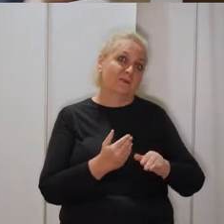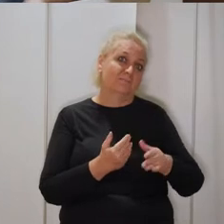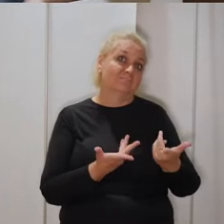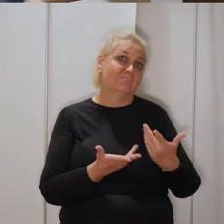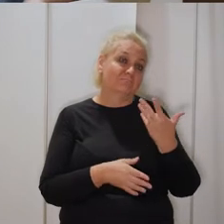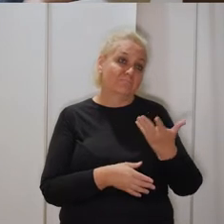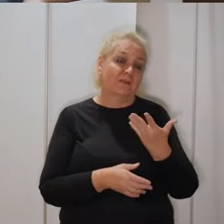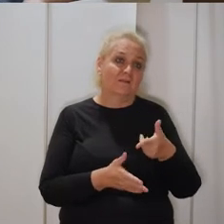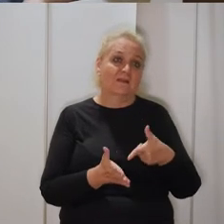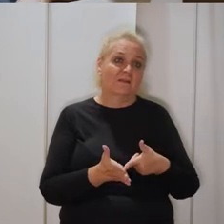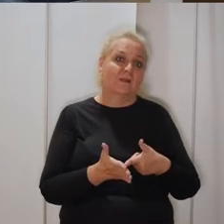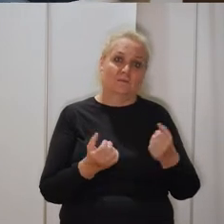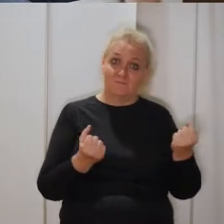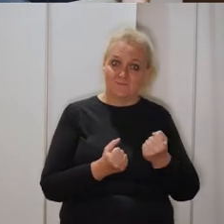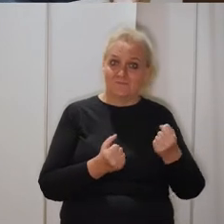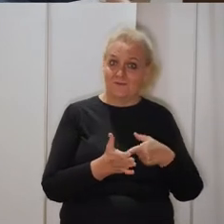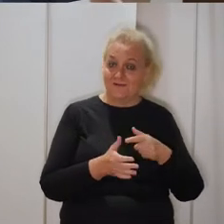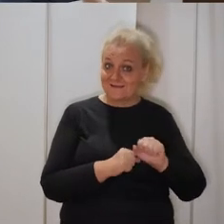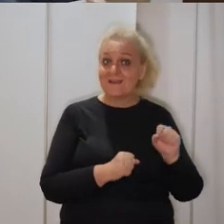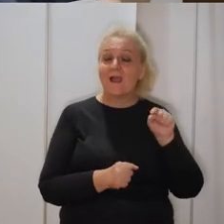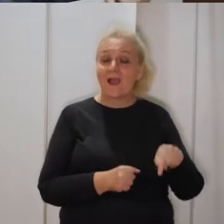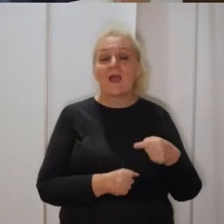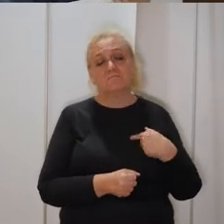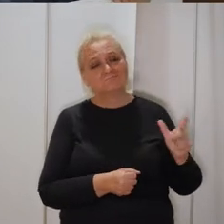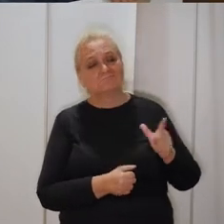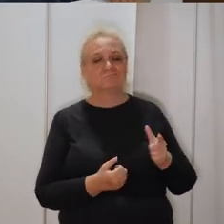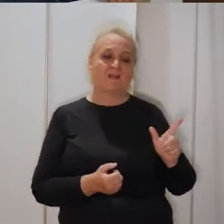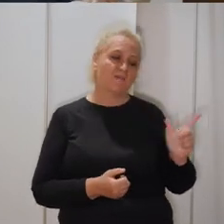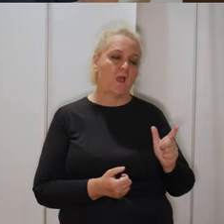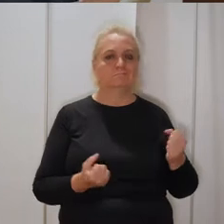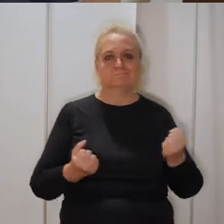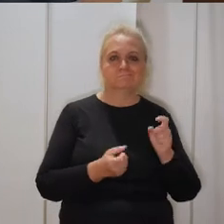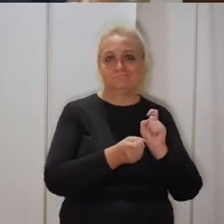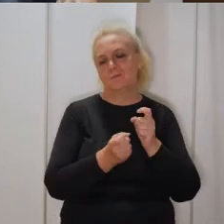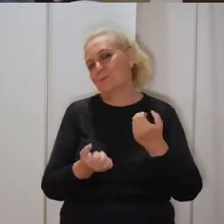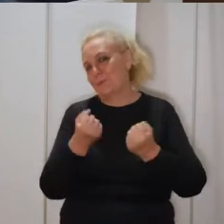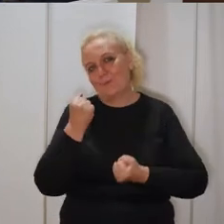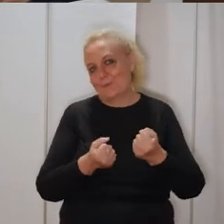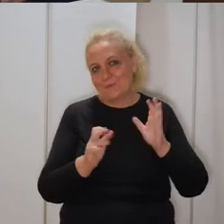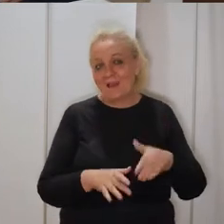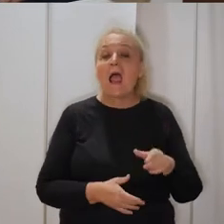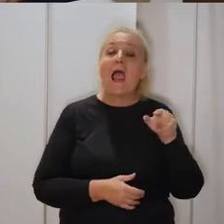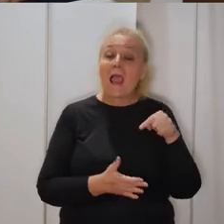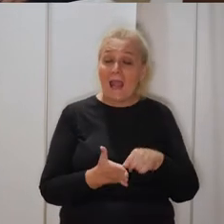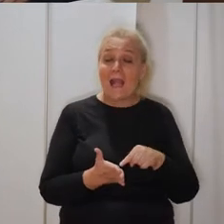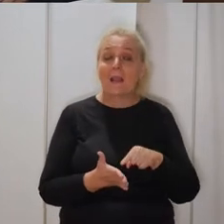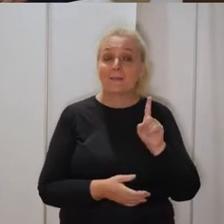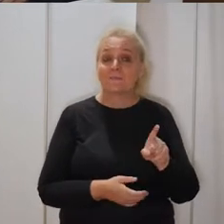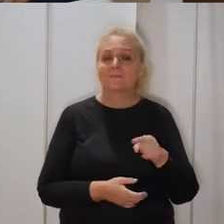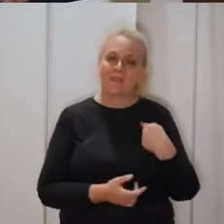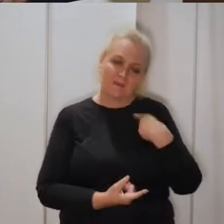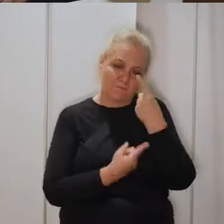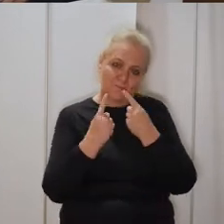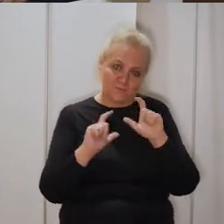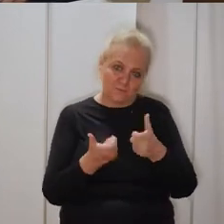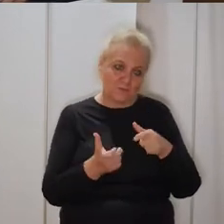dość pretensjonalny, ale no, wychodzi na to, że jesteśmy pretensjonalnym rodzeństwem. Trudno. Ale no, tak sobie